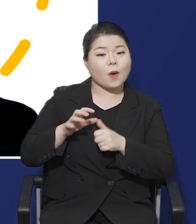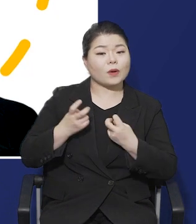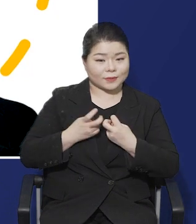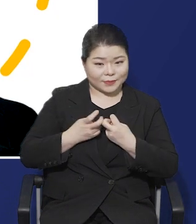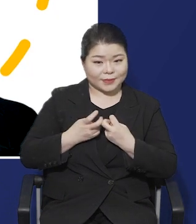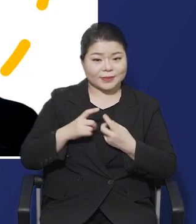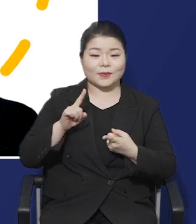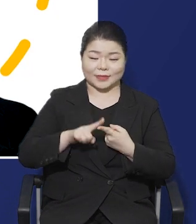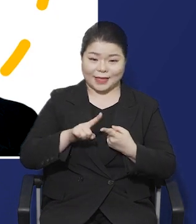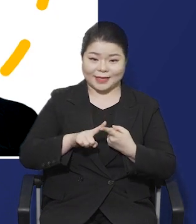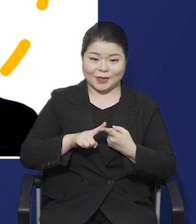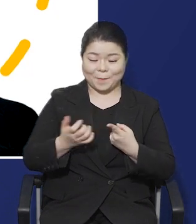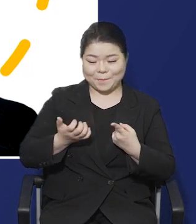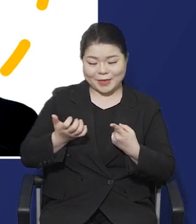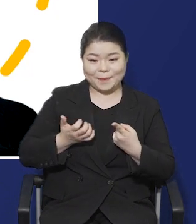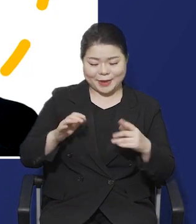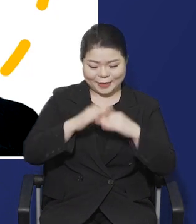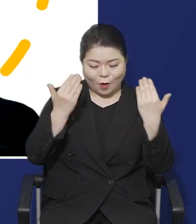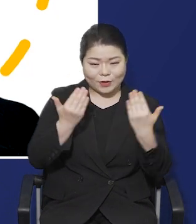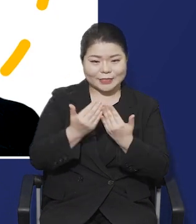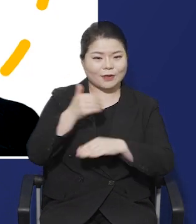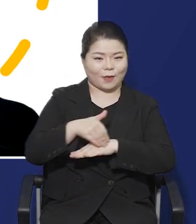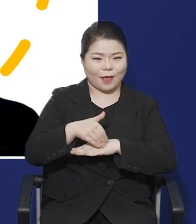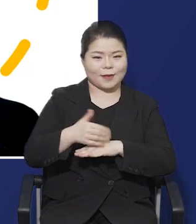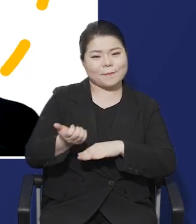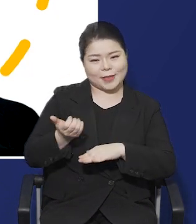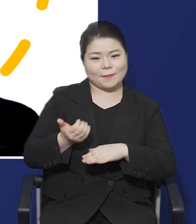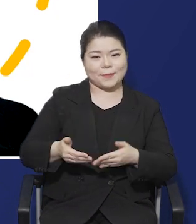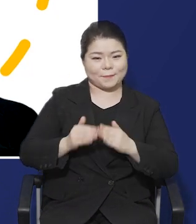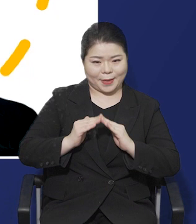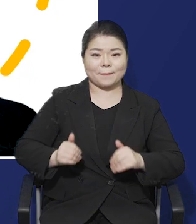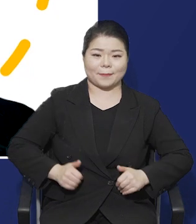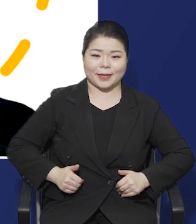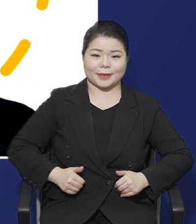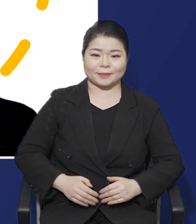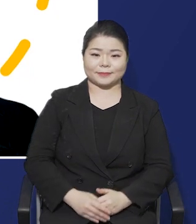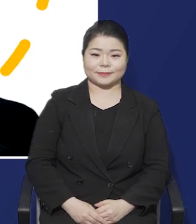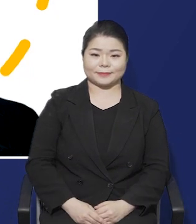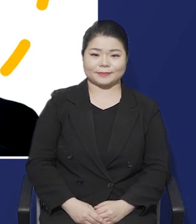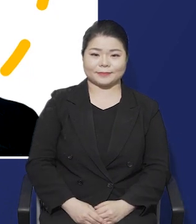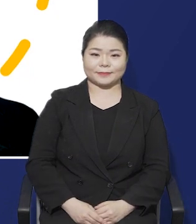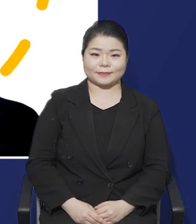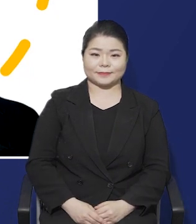것인지, 그런 부분에 대해서에 대한 전체적인 계획을 수립을 해야 합니다.